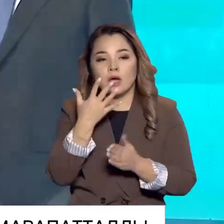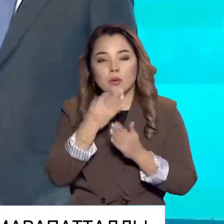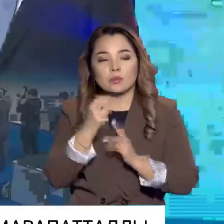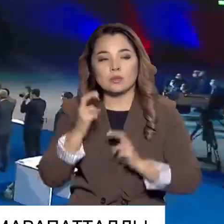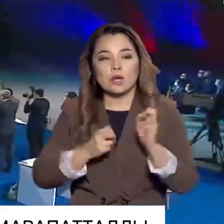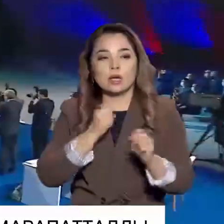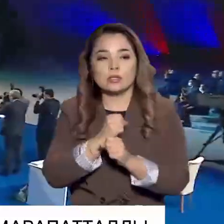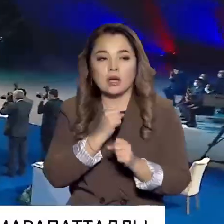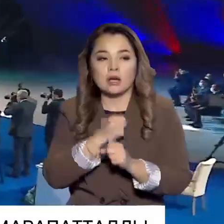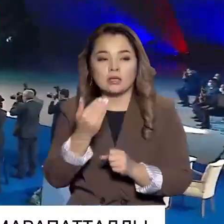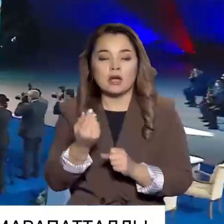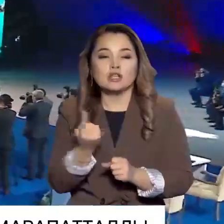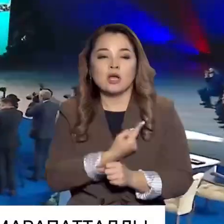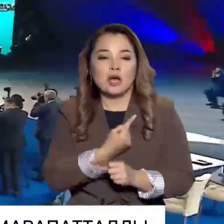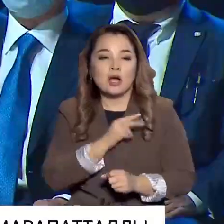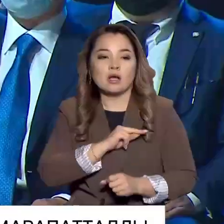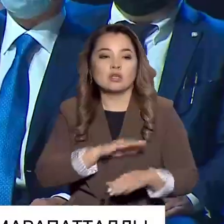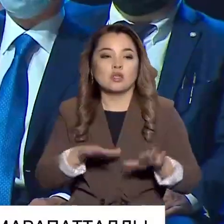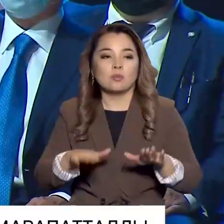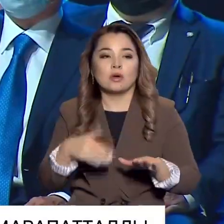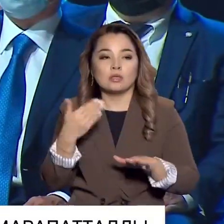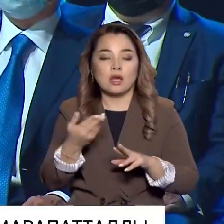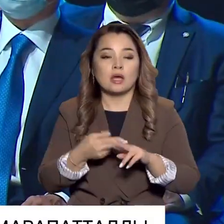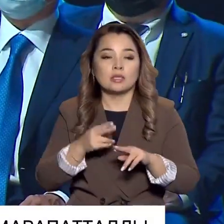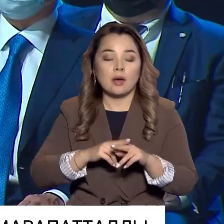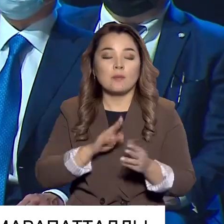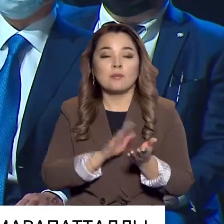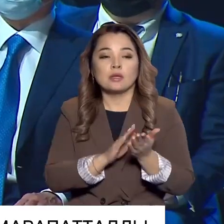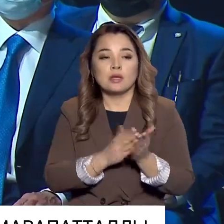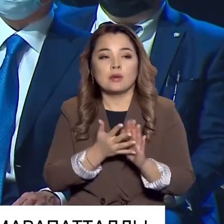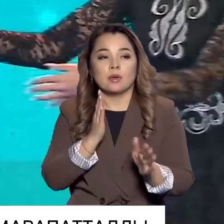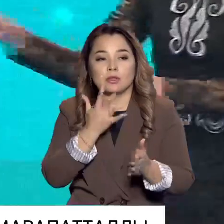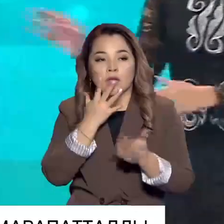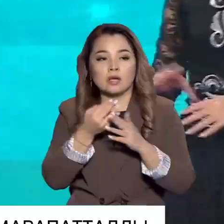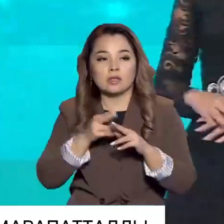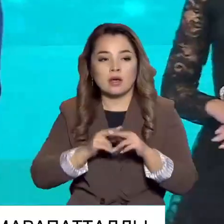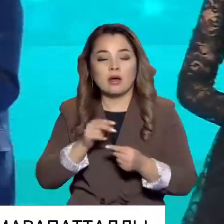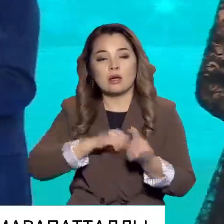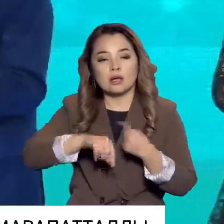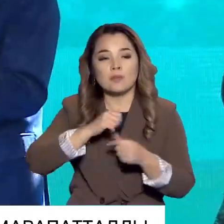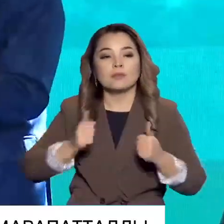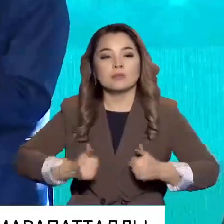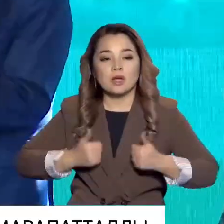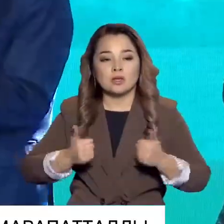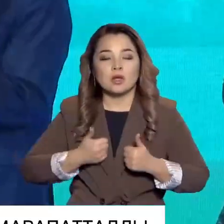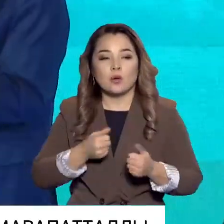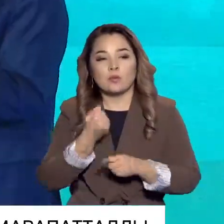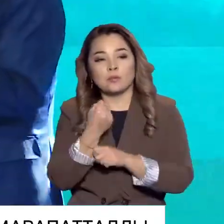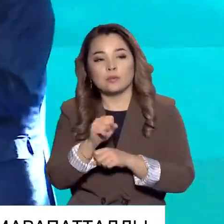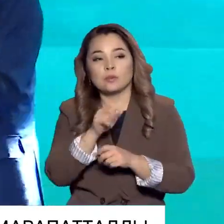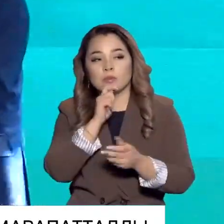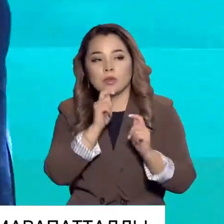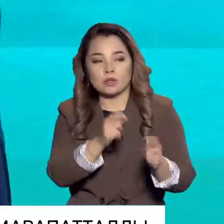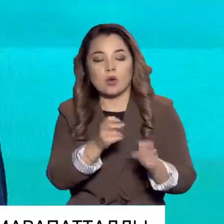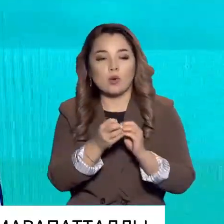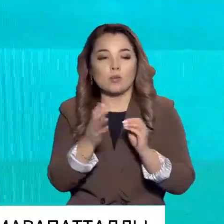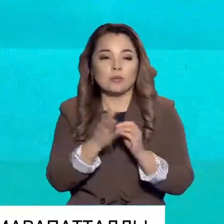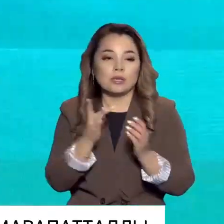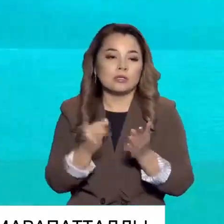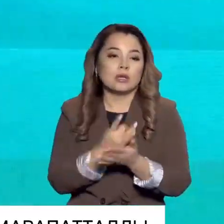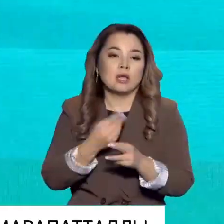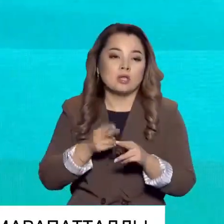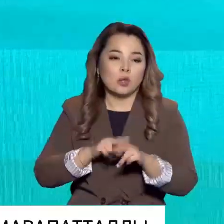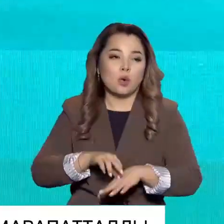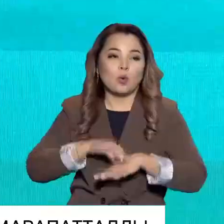бар елдегі жалғыз кәсіпорын. Бұл кезекті марапат емес, кәсіпкерлерді ынталандыратын ең жоғары жүлде. 15-ші рет өтіп отыр. Осы